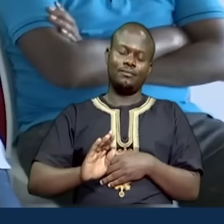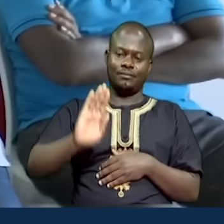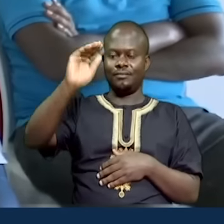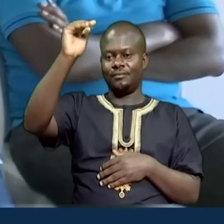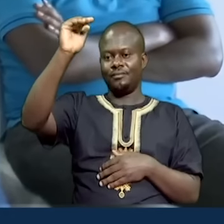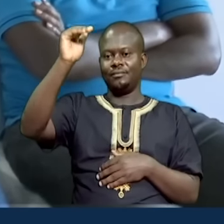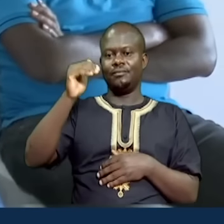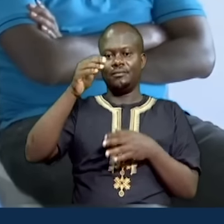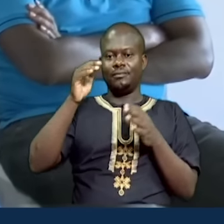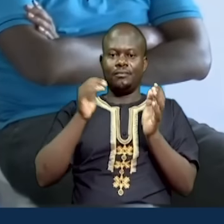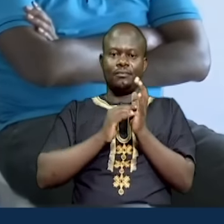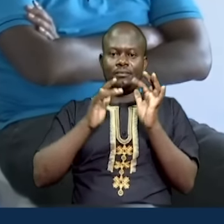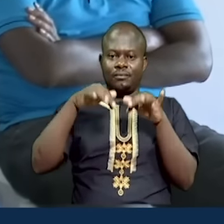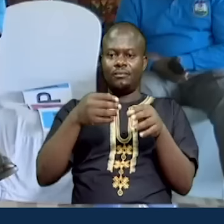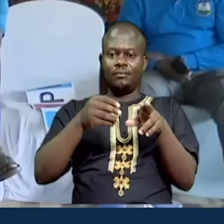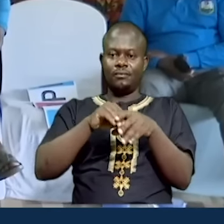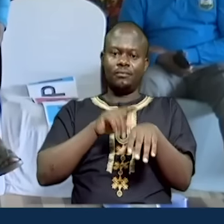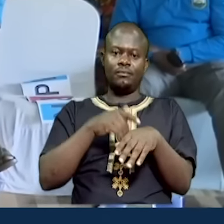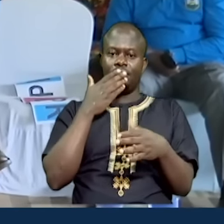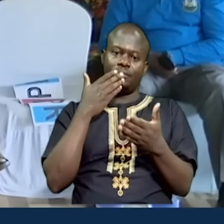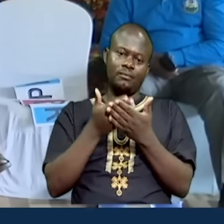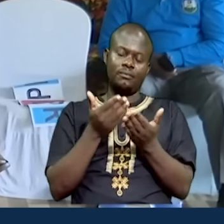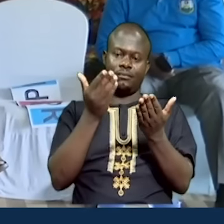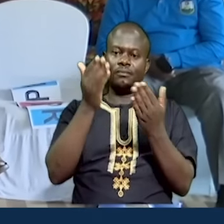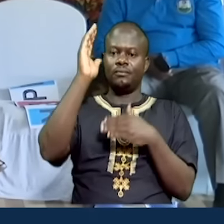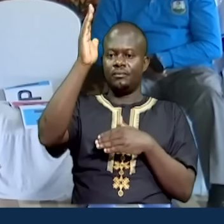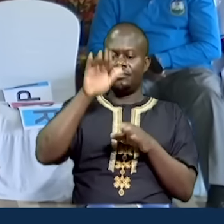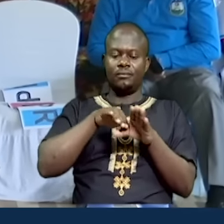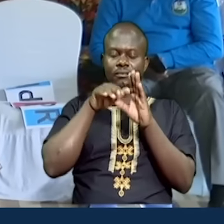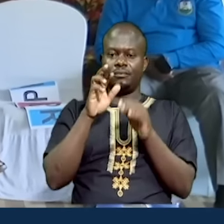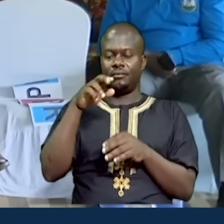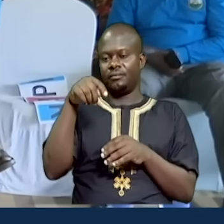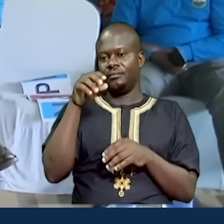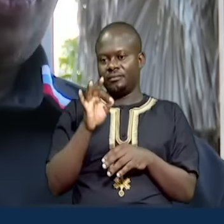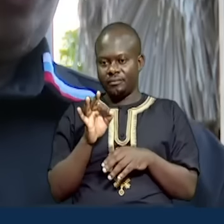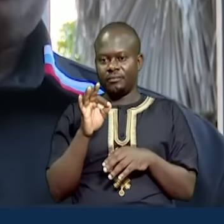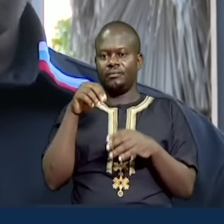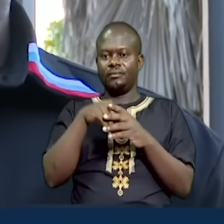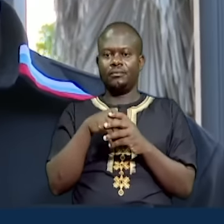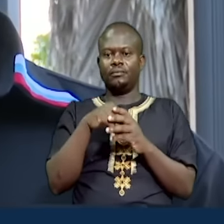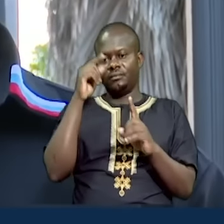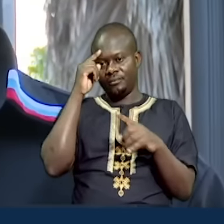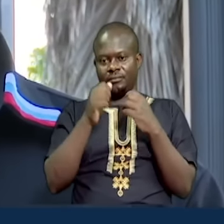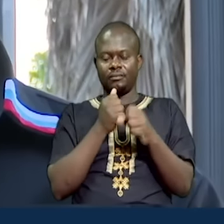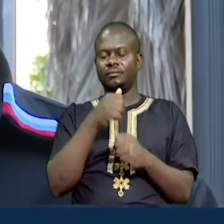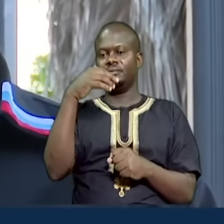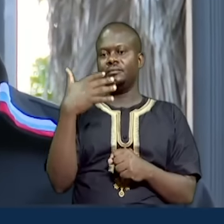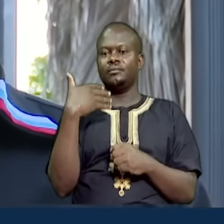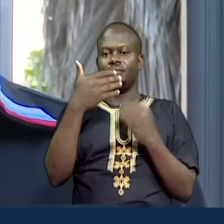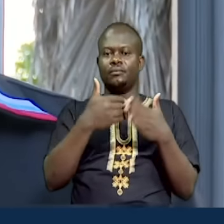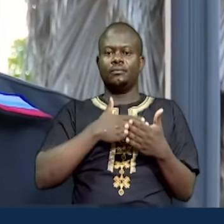imbere aho. Izi nteko rusange kandi zabaye umwanya mwiza wo kugeza ku banyamuryango ba RPF Inkotanyi ibikubiye muri manifesto y'imyaka 5 maze